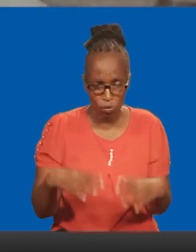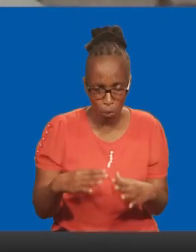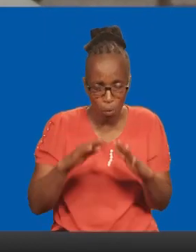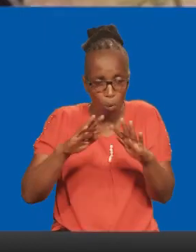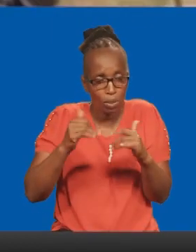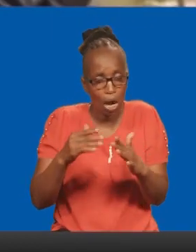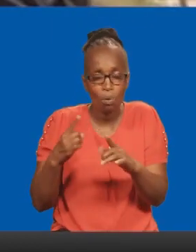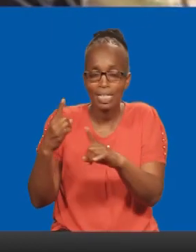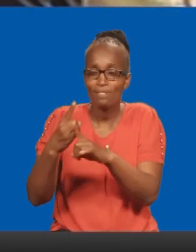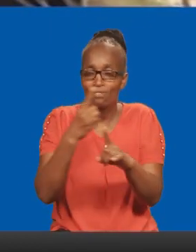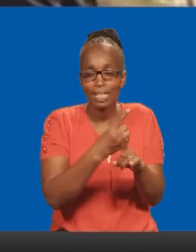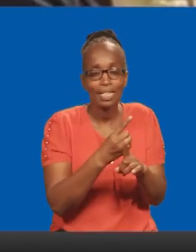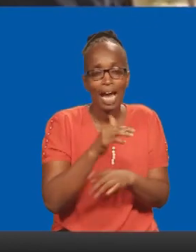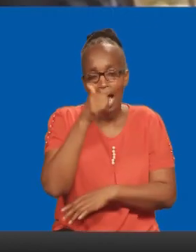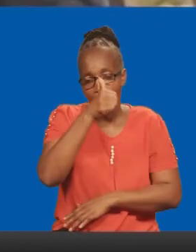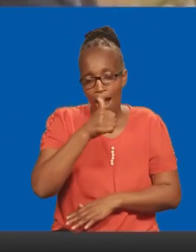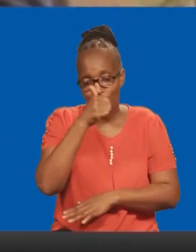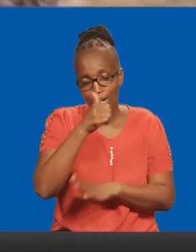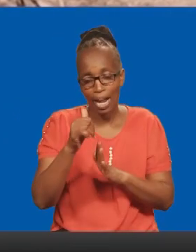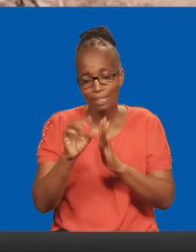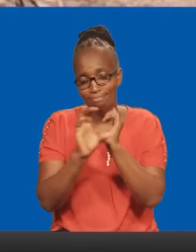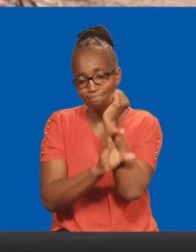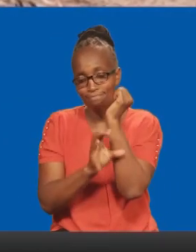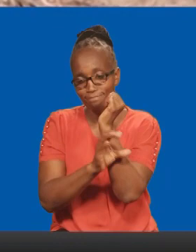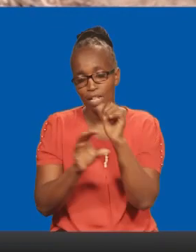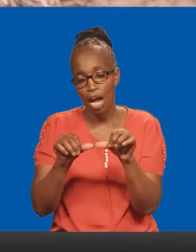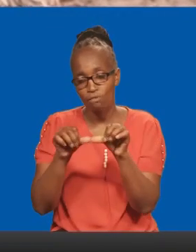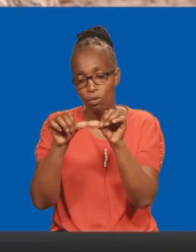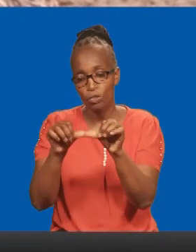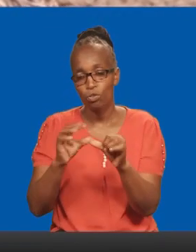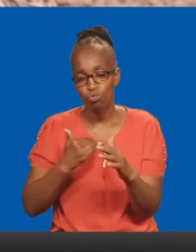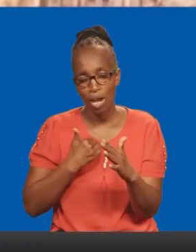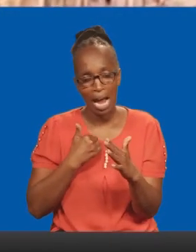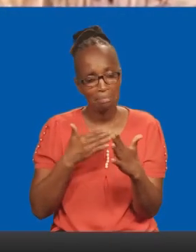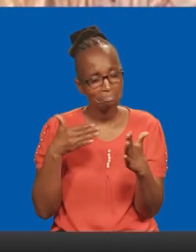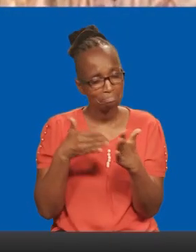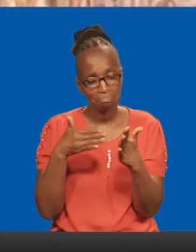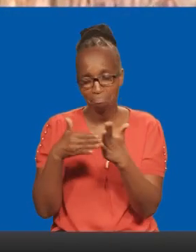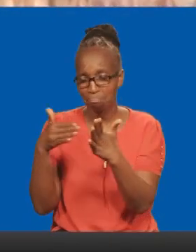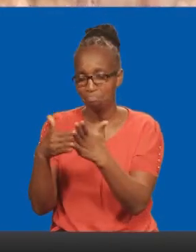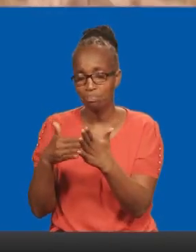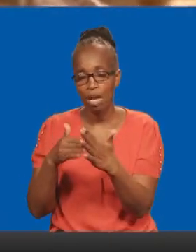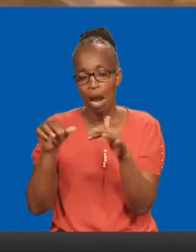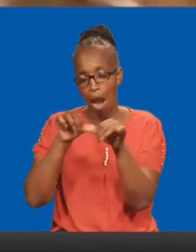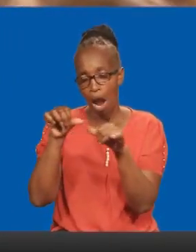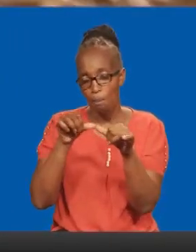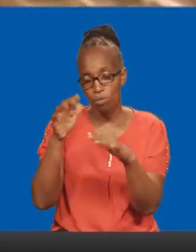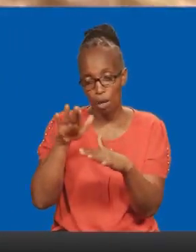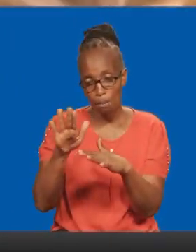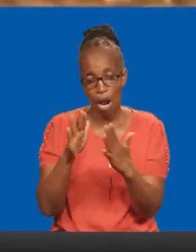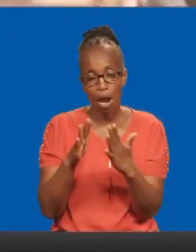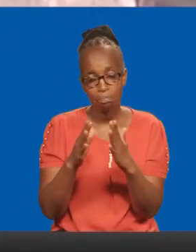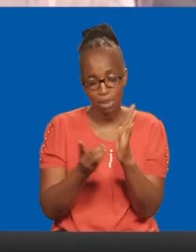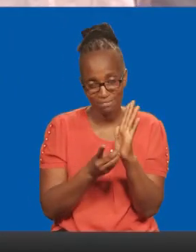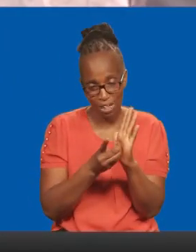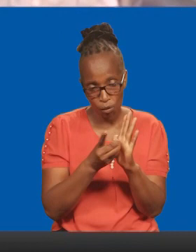mengi ya bara Afrika yanaendelea kuweka vizuizi kwenye kiingilio cha mataifa yao,